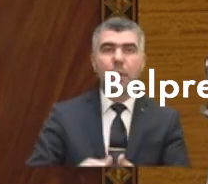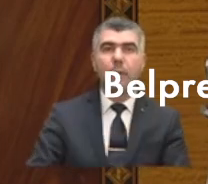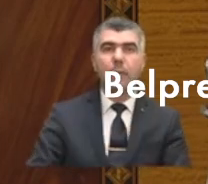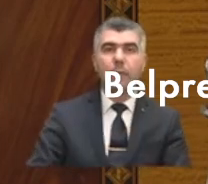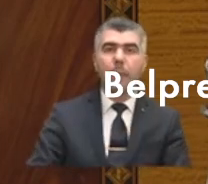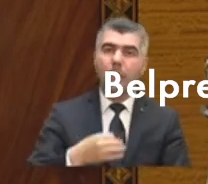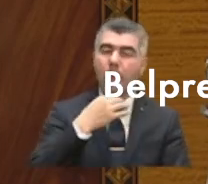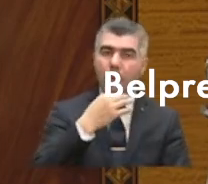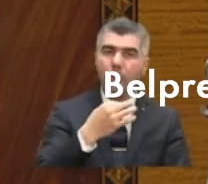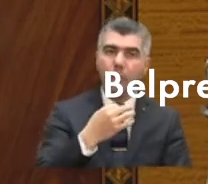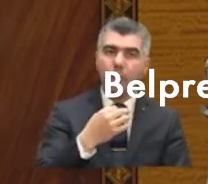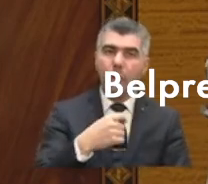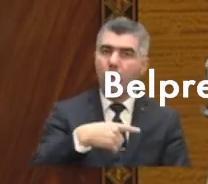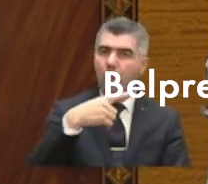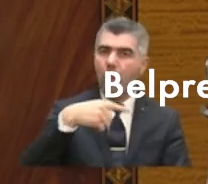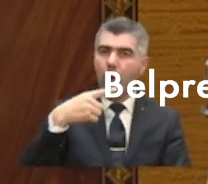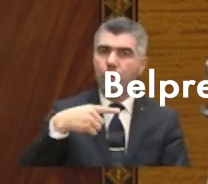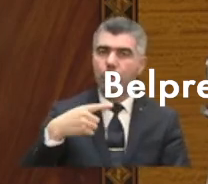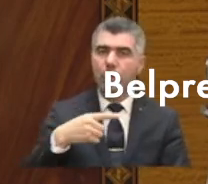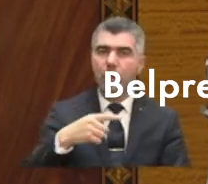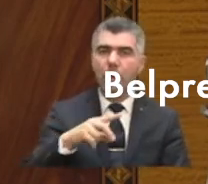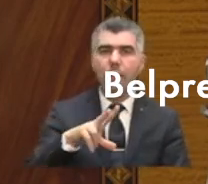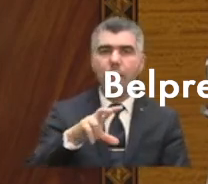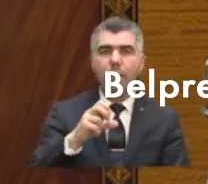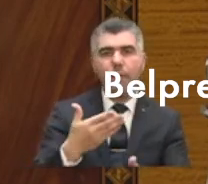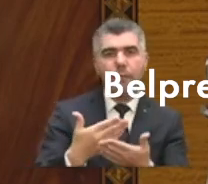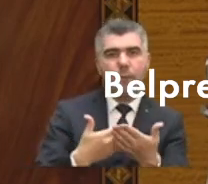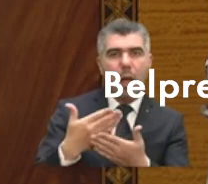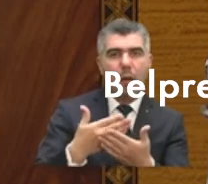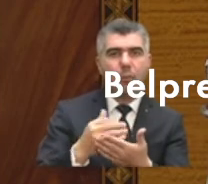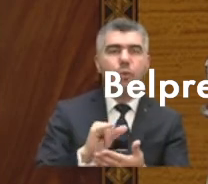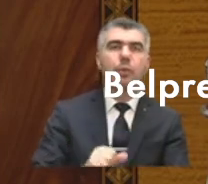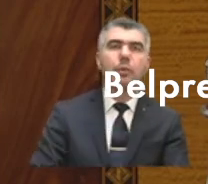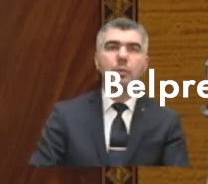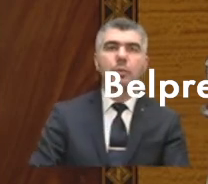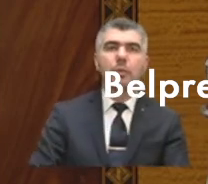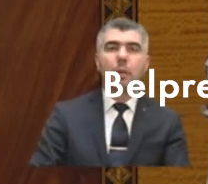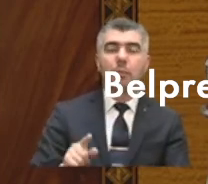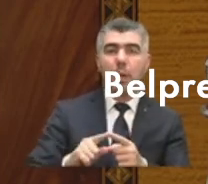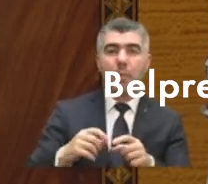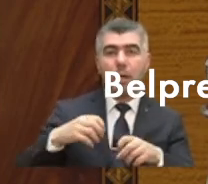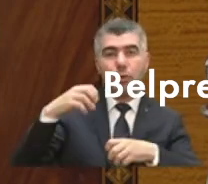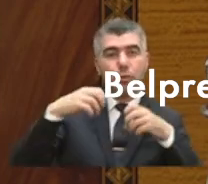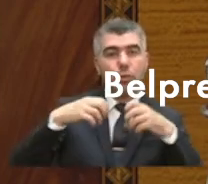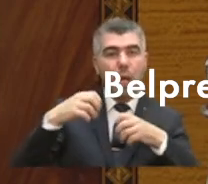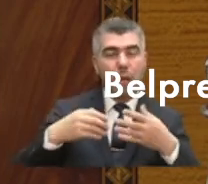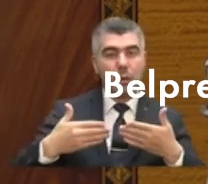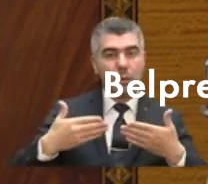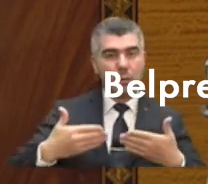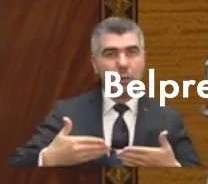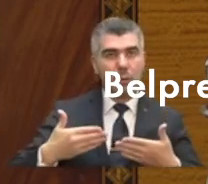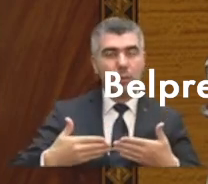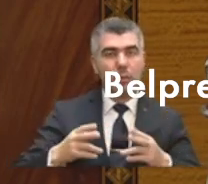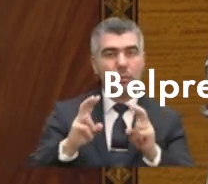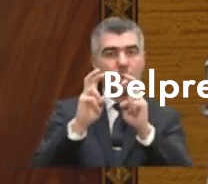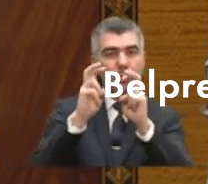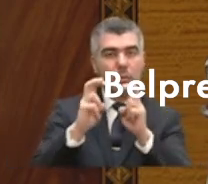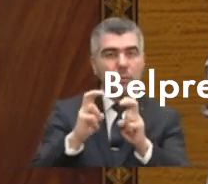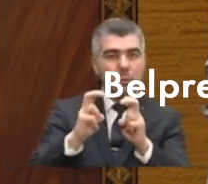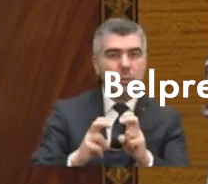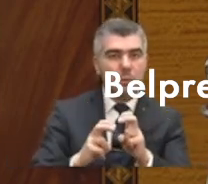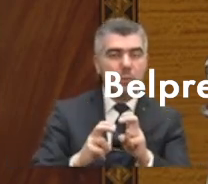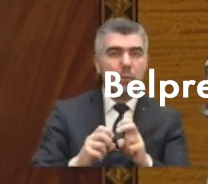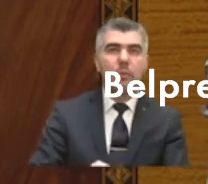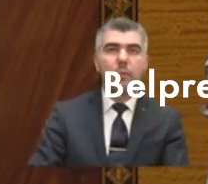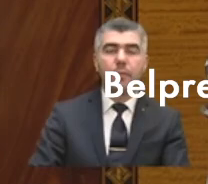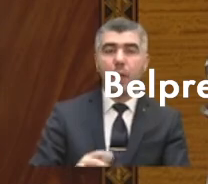ونعطيكم بعض المؤشرات باش نفهموا علاش نتكلموا. أولا بالنسبة للتساقطات المطرية، فكان واحد التراجع مهول